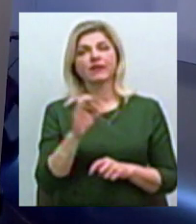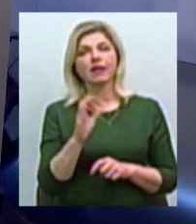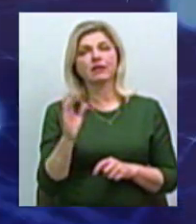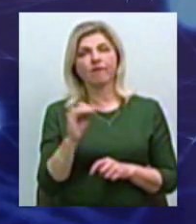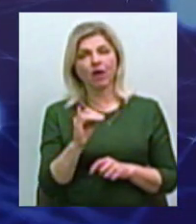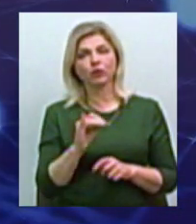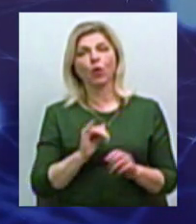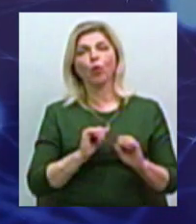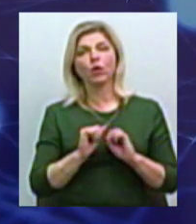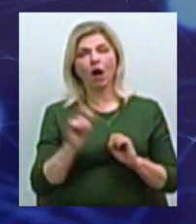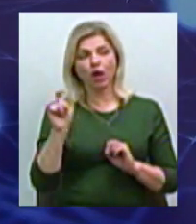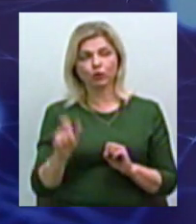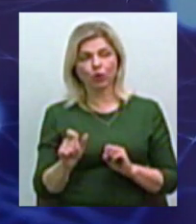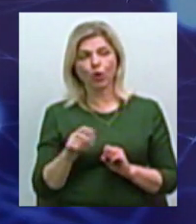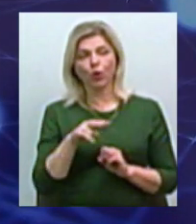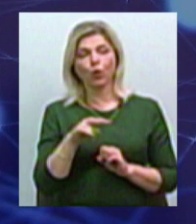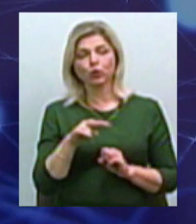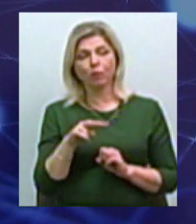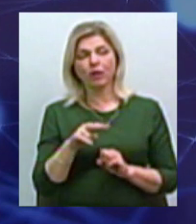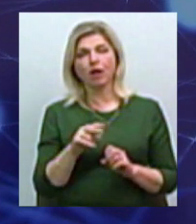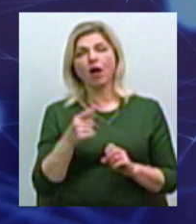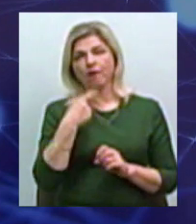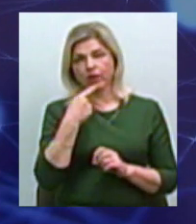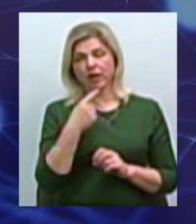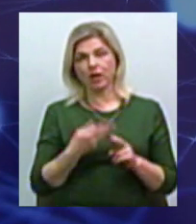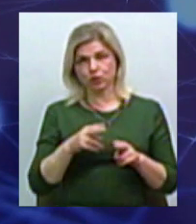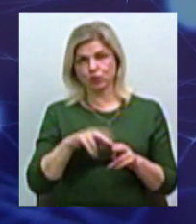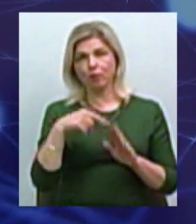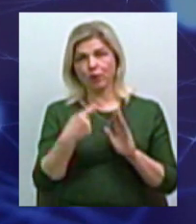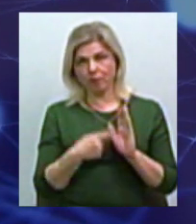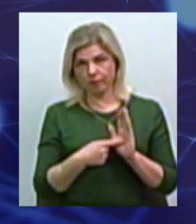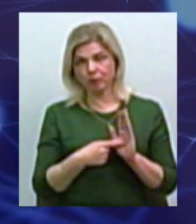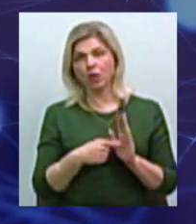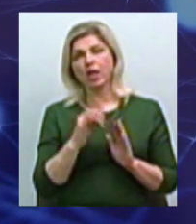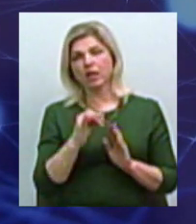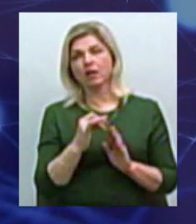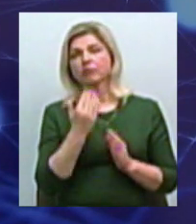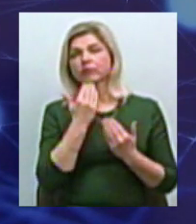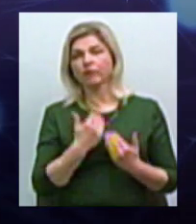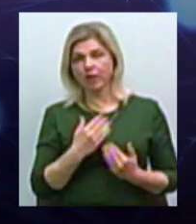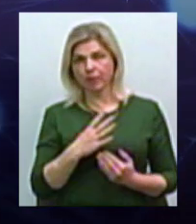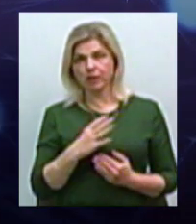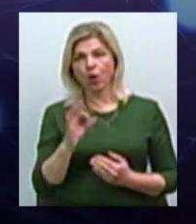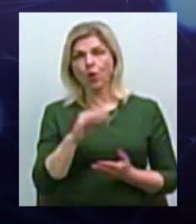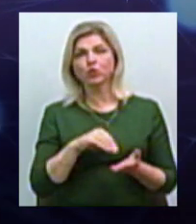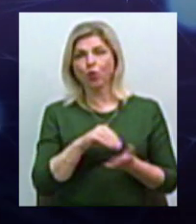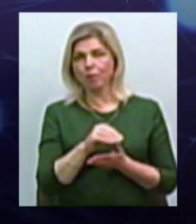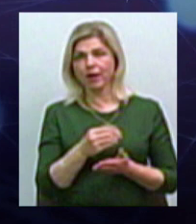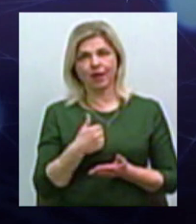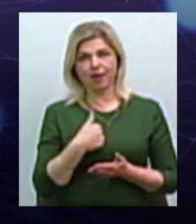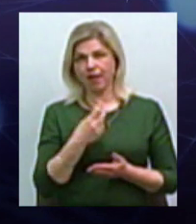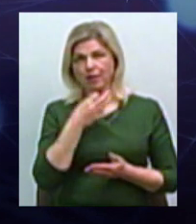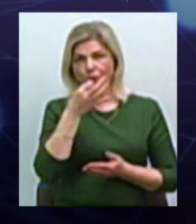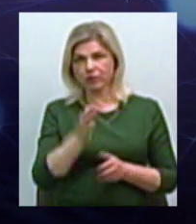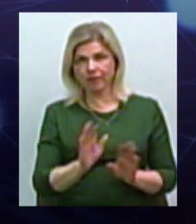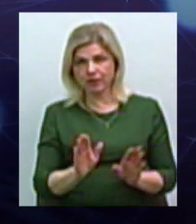куратор медіацентру Лупарівський, вона озвучувала цю проблему і задавала також це питання. Щодо закупівлі, це не до мене, але єдине,